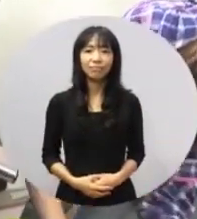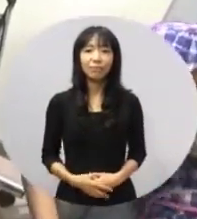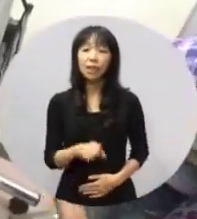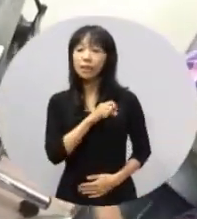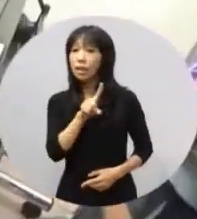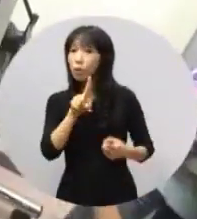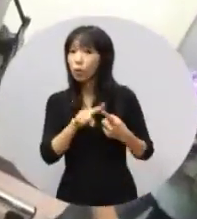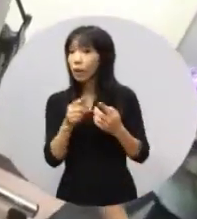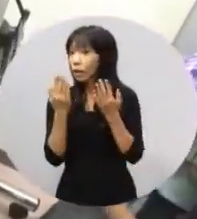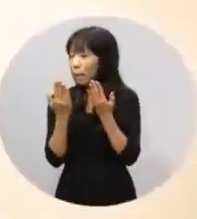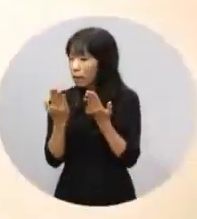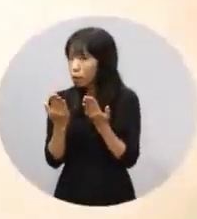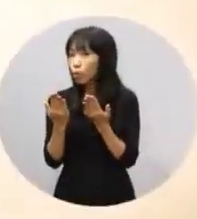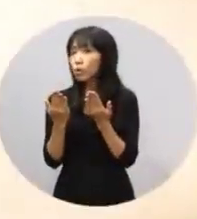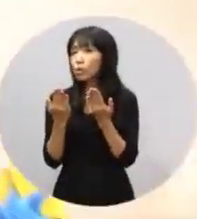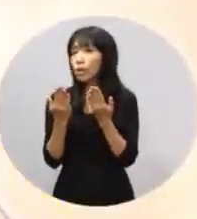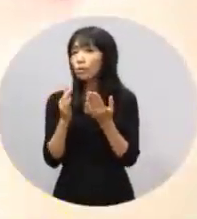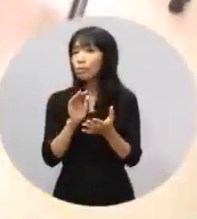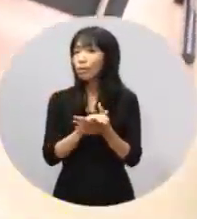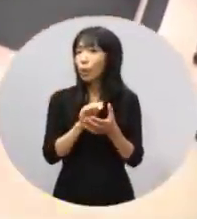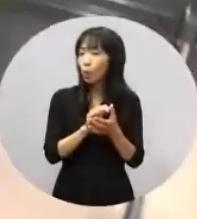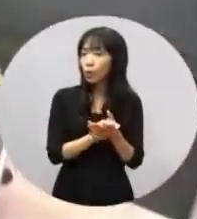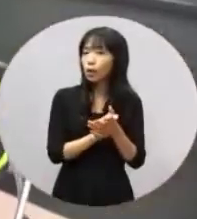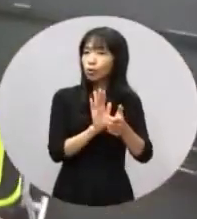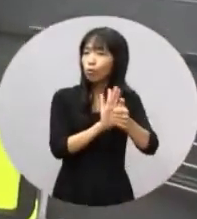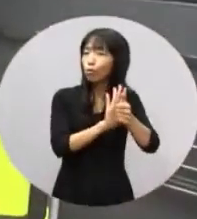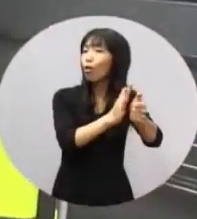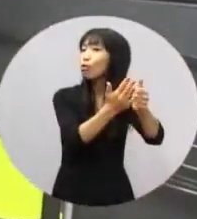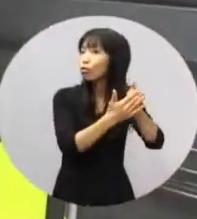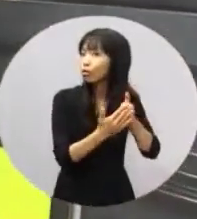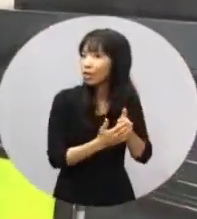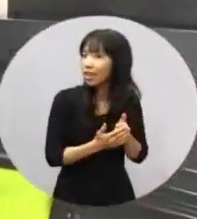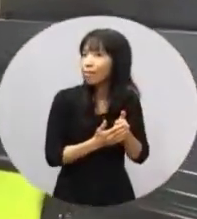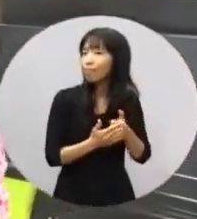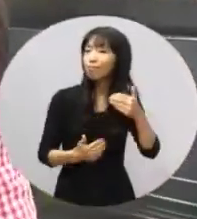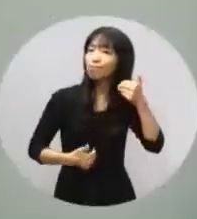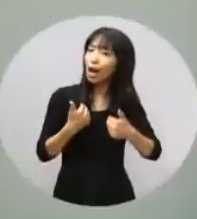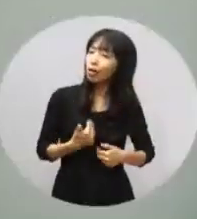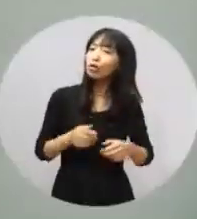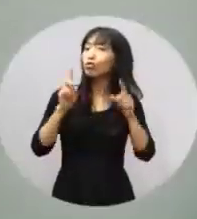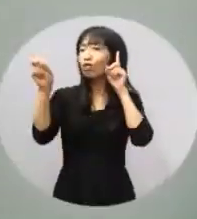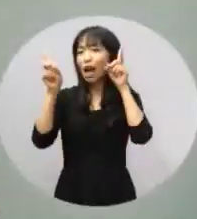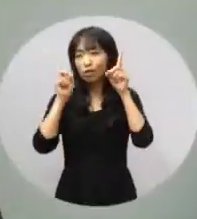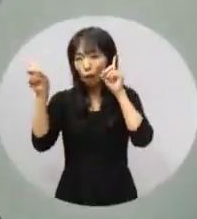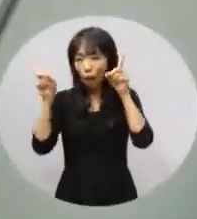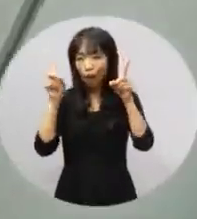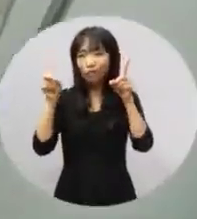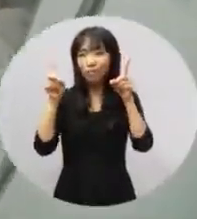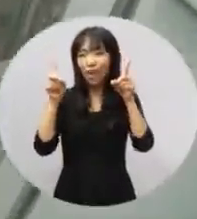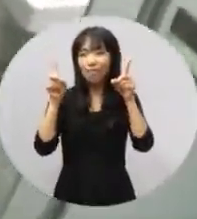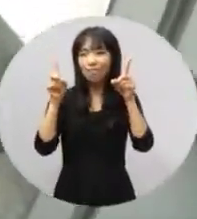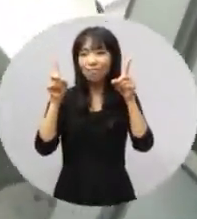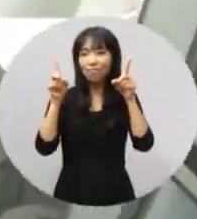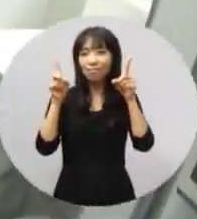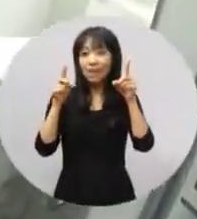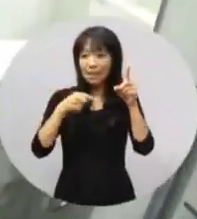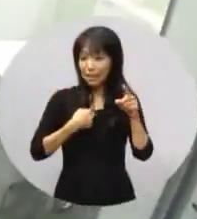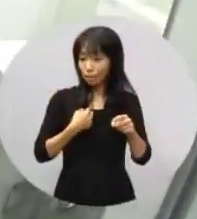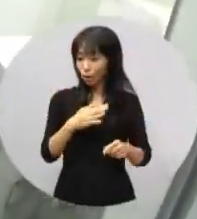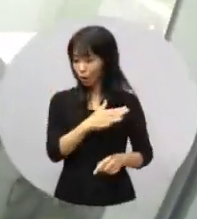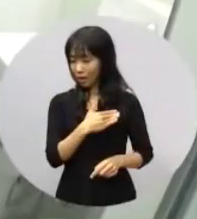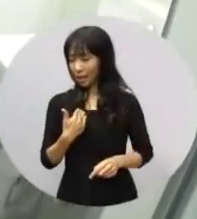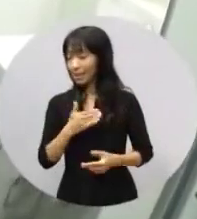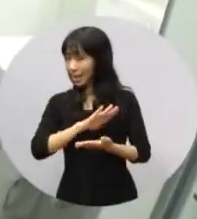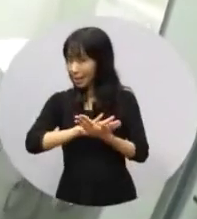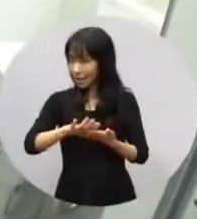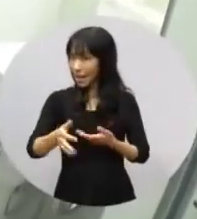結局的にお勉強して友達と協力し合って楽しく挟んでそして自分たちで